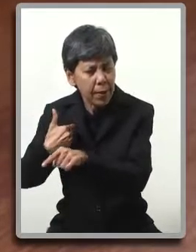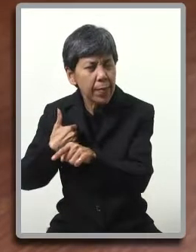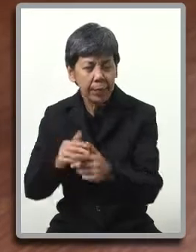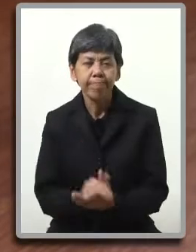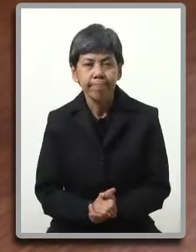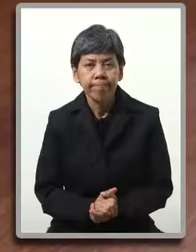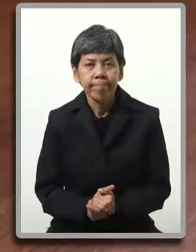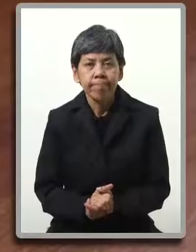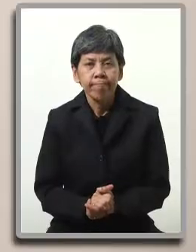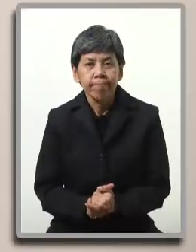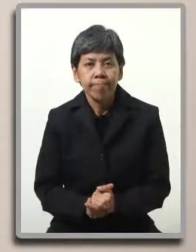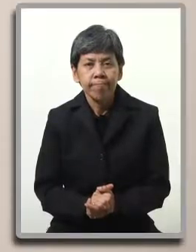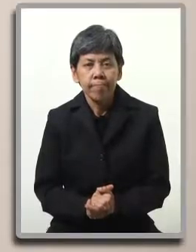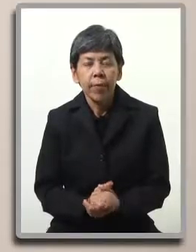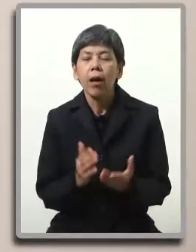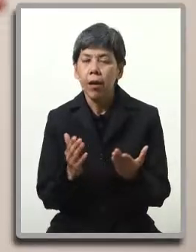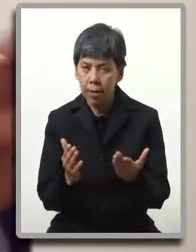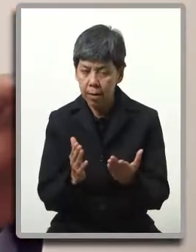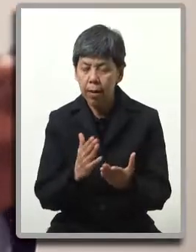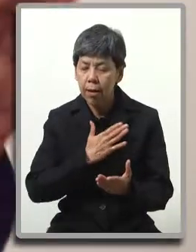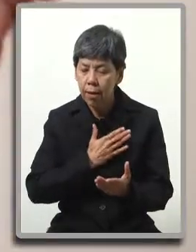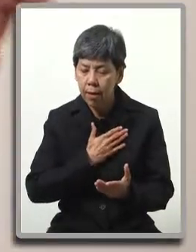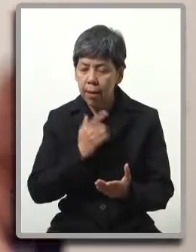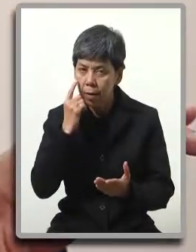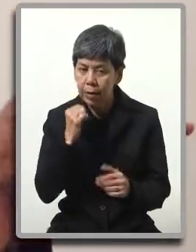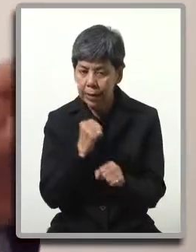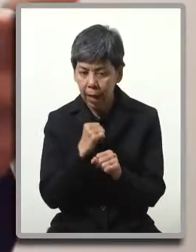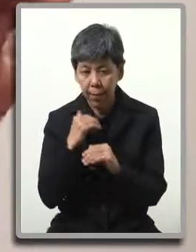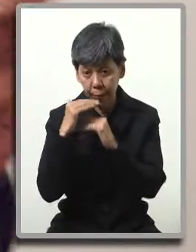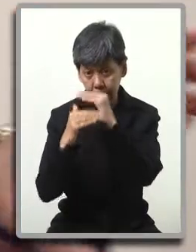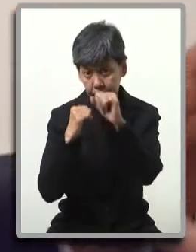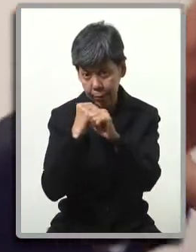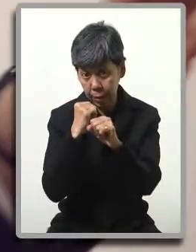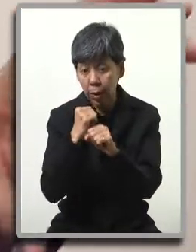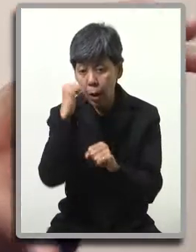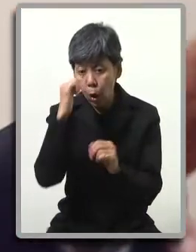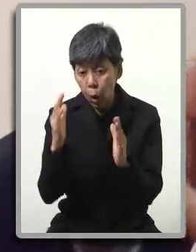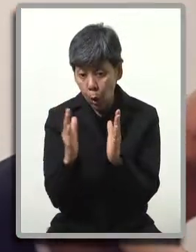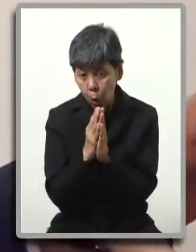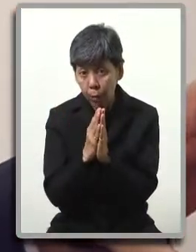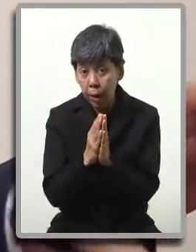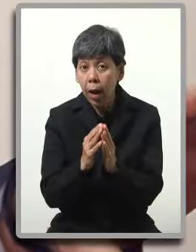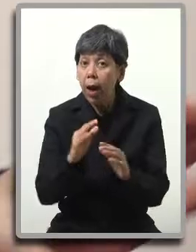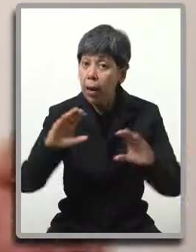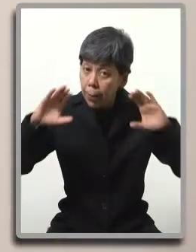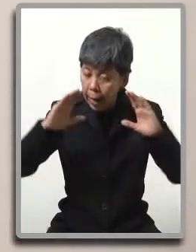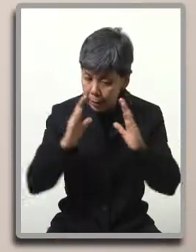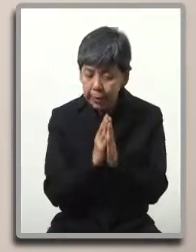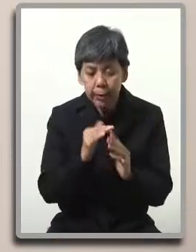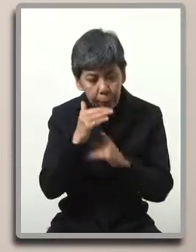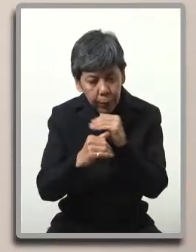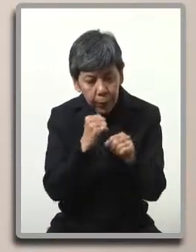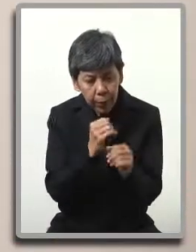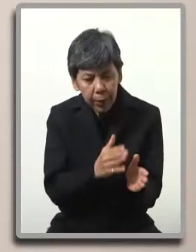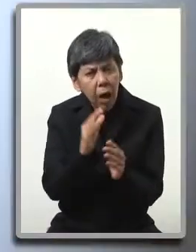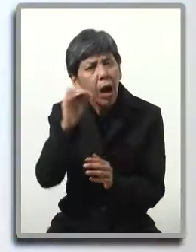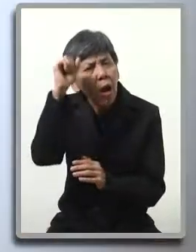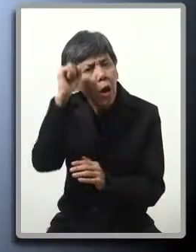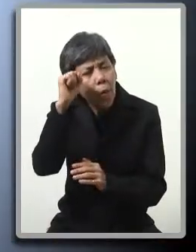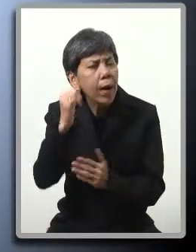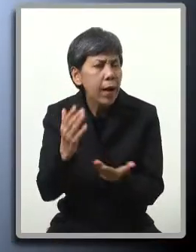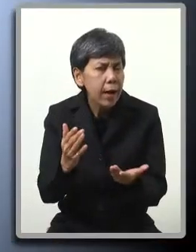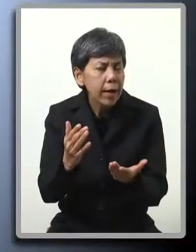จะไปต่อ เพราะนั้นก็มั่นใจได้ว่าการพัฒนาในส่วนของรถร่วมก็จะมาที่ทางนี ้ นะครับแล้วส่วนของขสมกเ